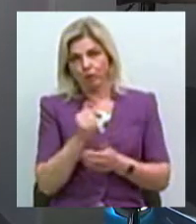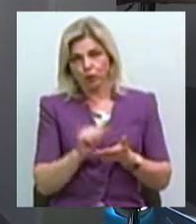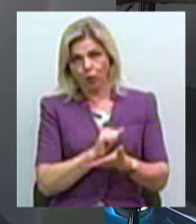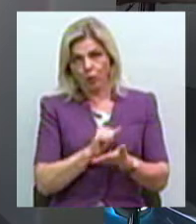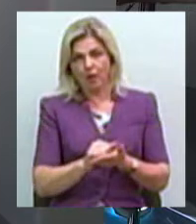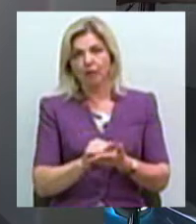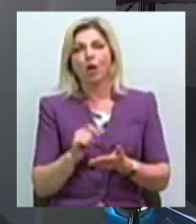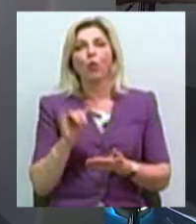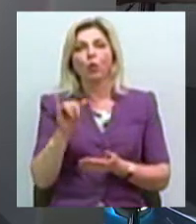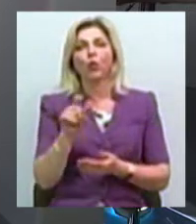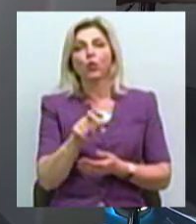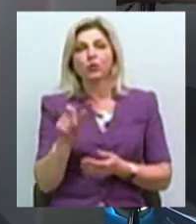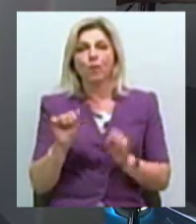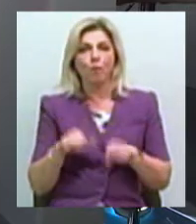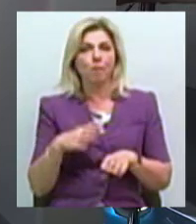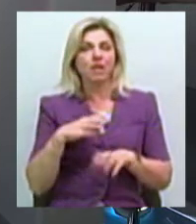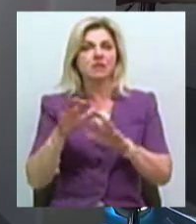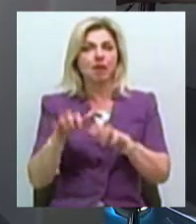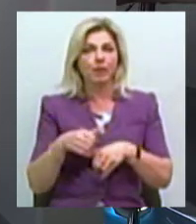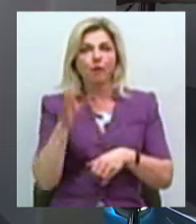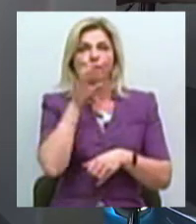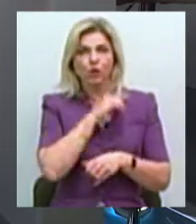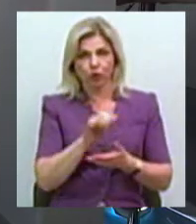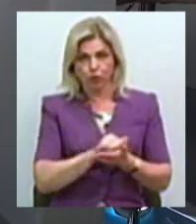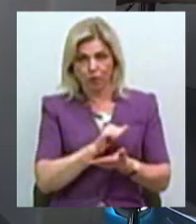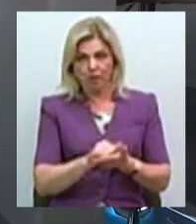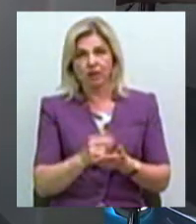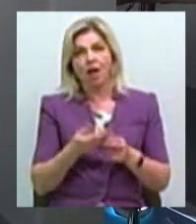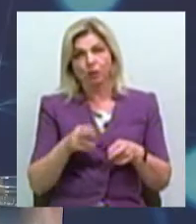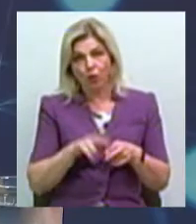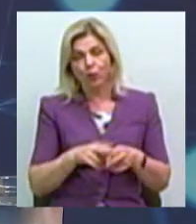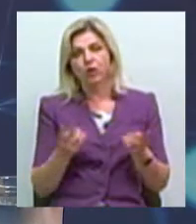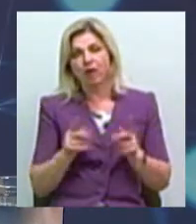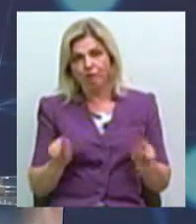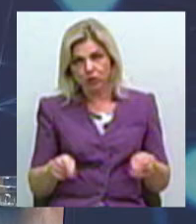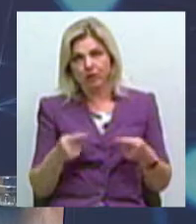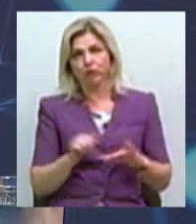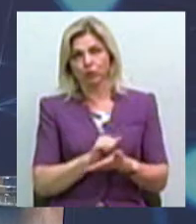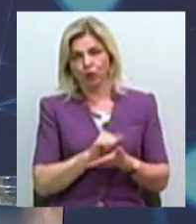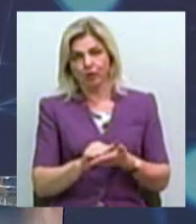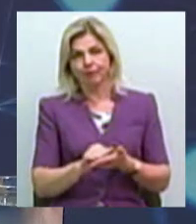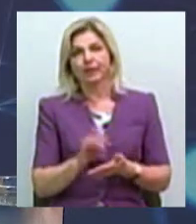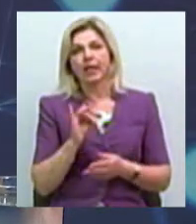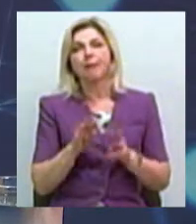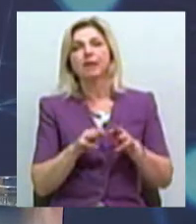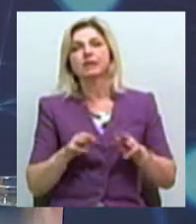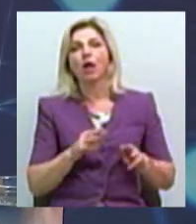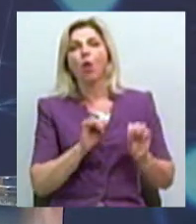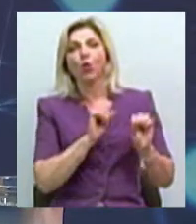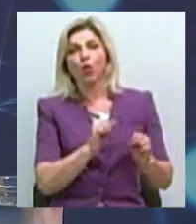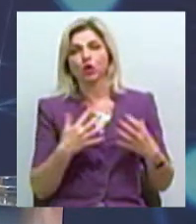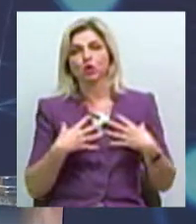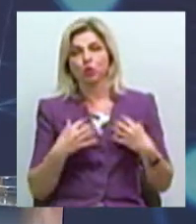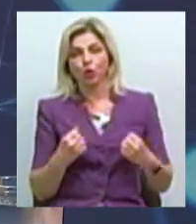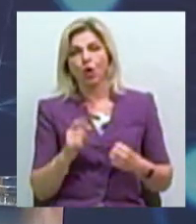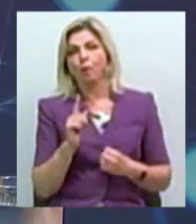відібрали ті особи, які їх експлуатували. От, звичайно, це і Міністерство охорони здоров'я, тому що, як правило,